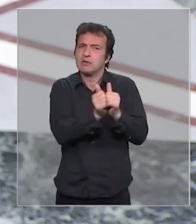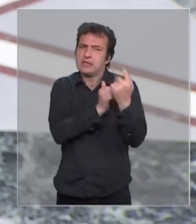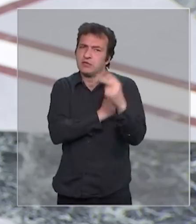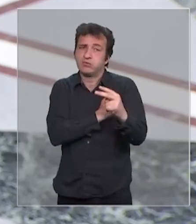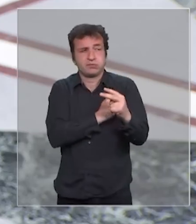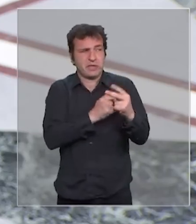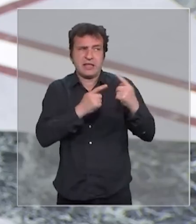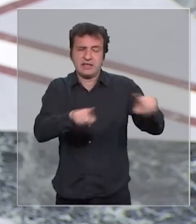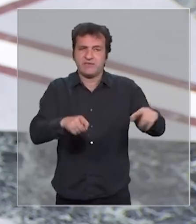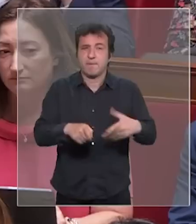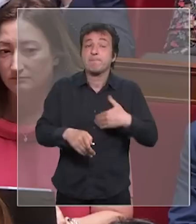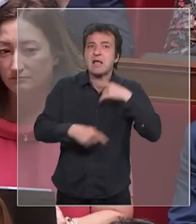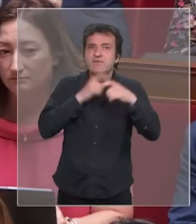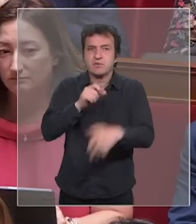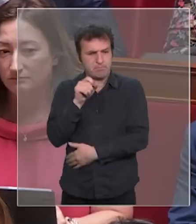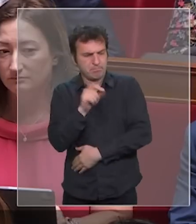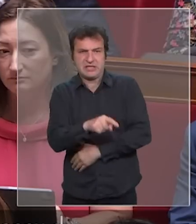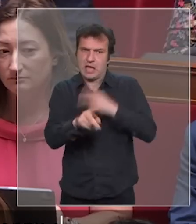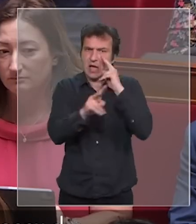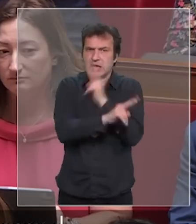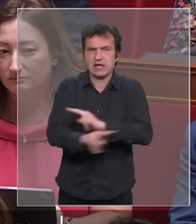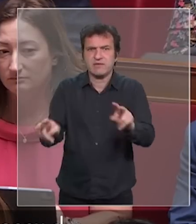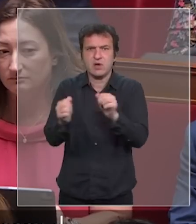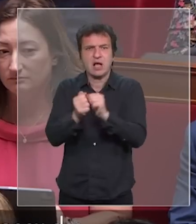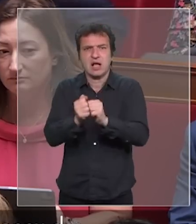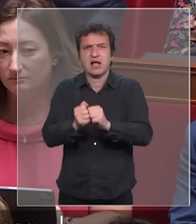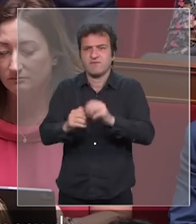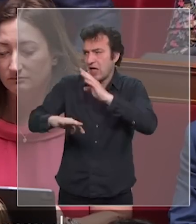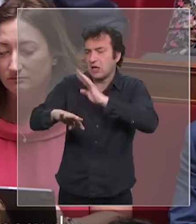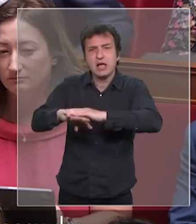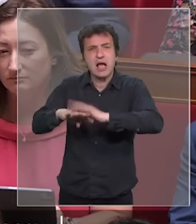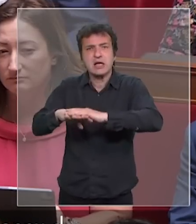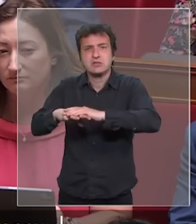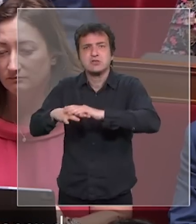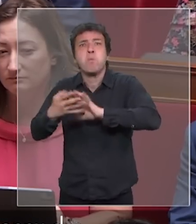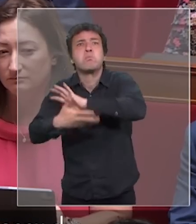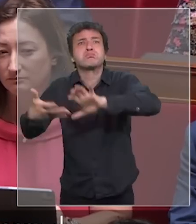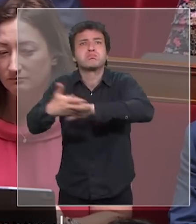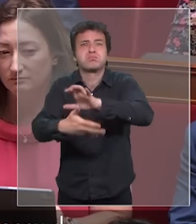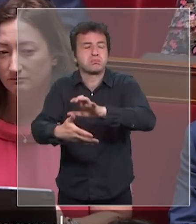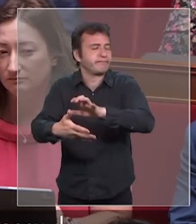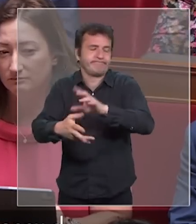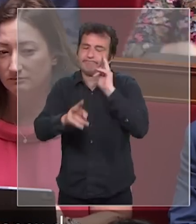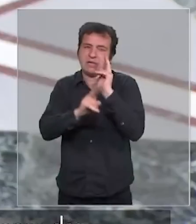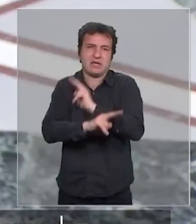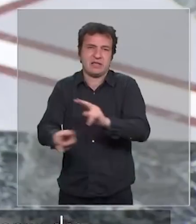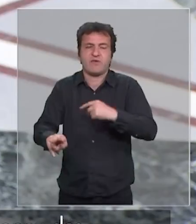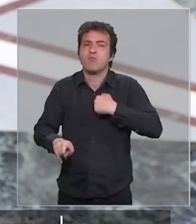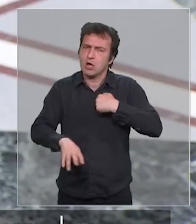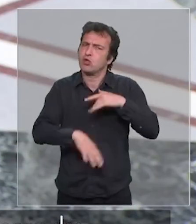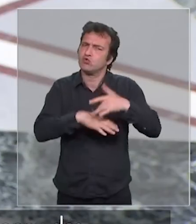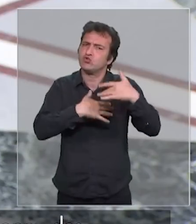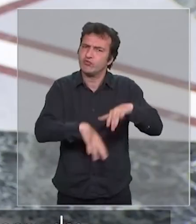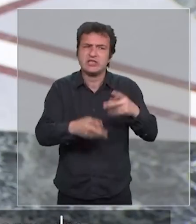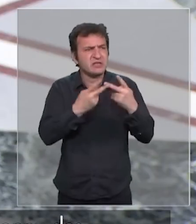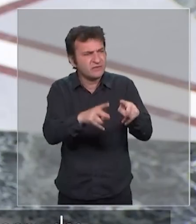Chatelain, ces violences n'ont rien à voir avec une révolte des banlieues. Et j'ai été, Madame la Présidente Chatelain, à Nanterre, à